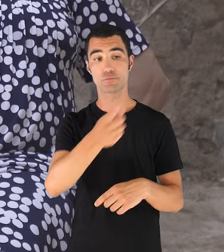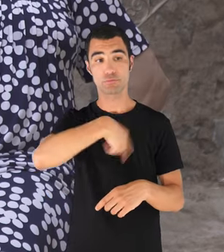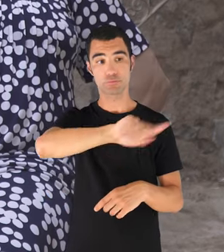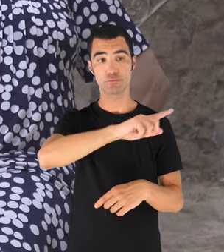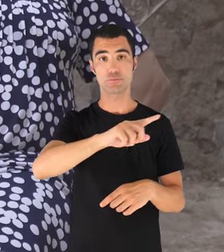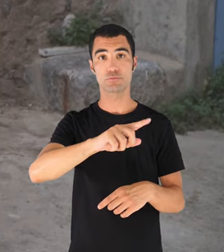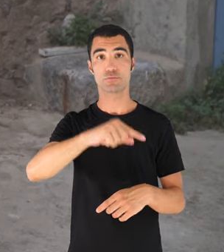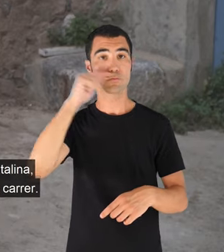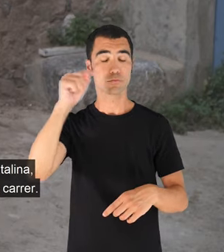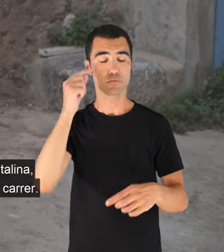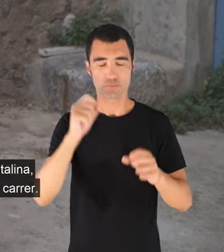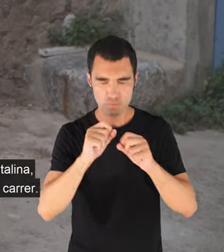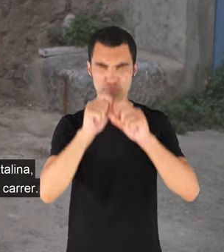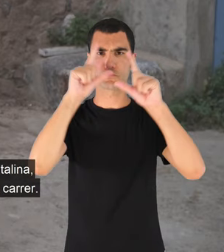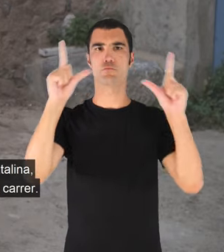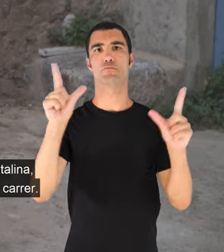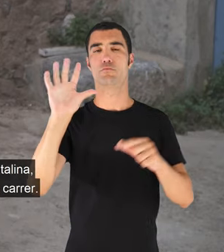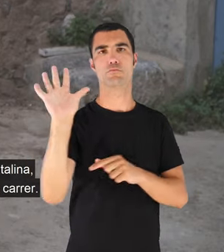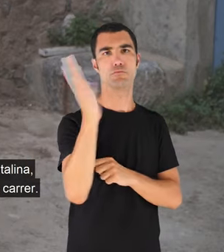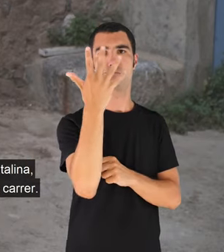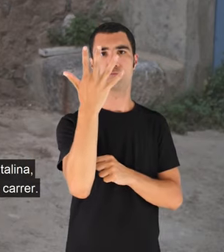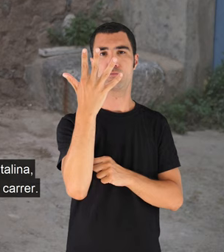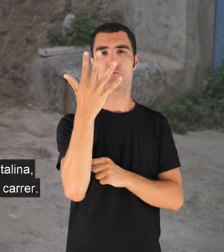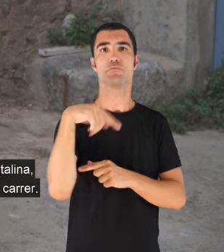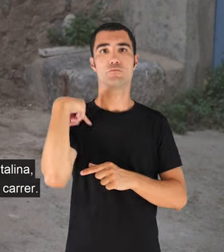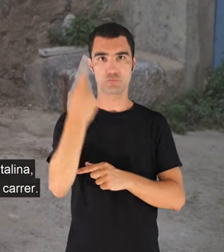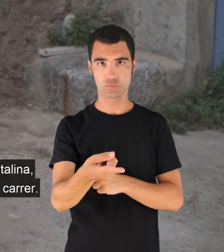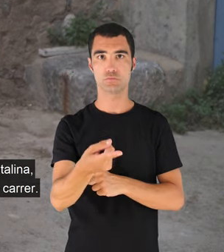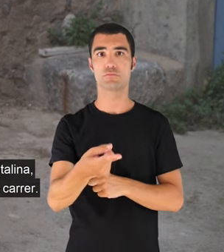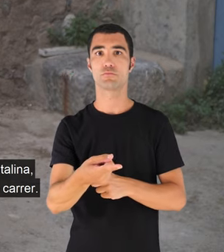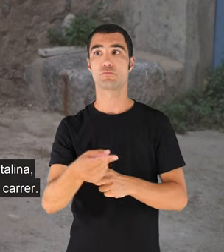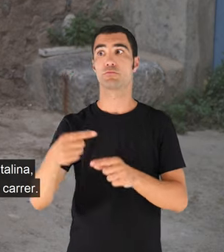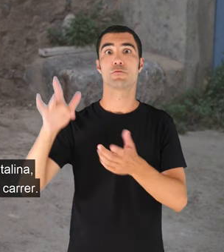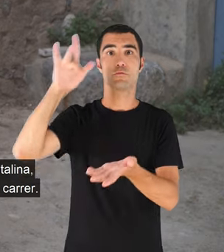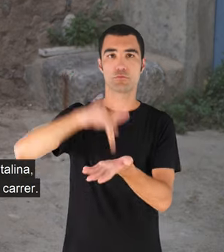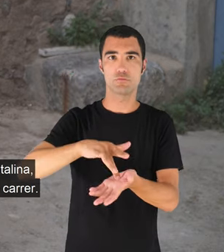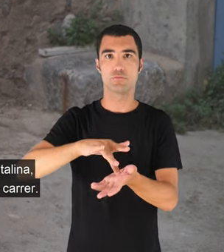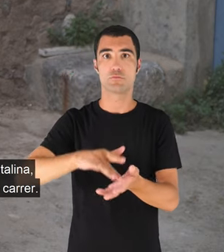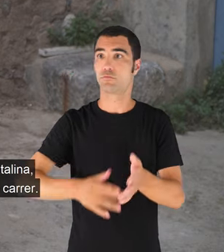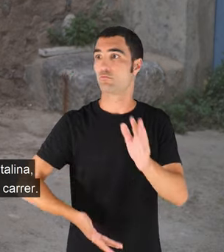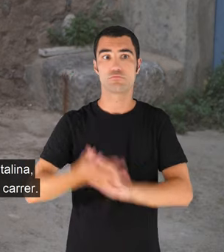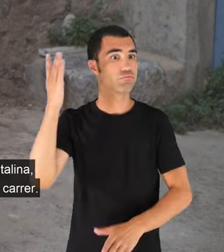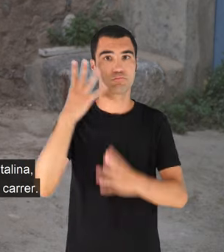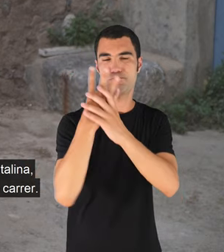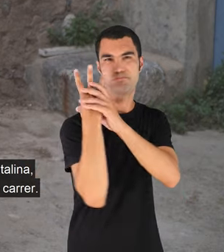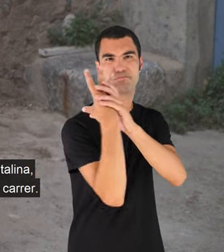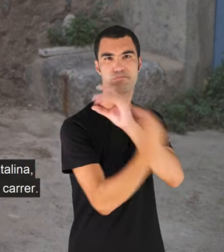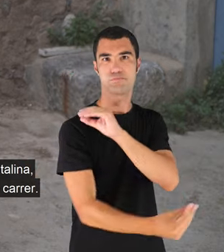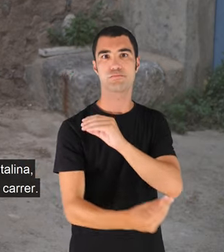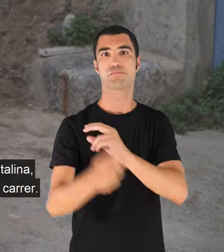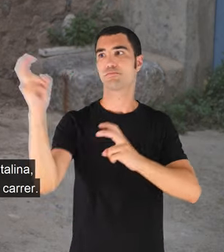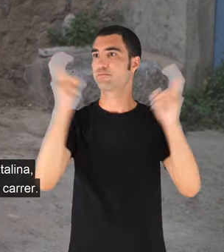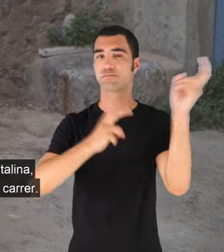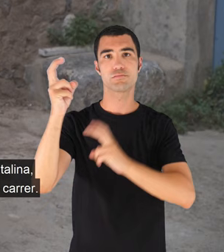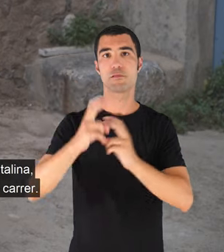les 5. I a les 5 llavors mullaven i venia la guerra, tots, i l'infantaria per avall, de Mallorca, de Santa Catalina, perquè hi els